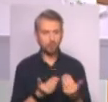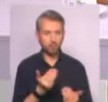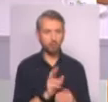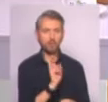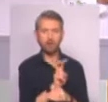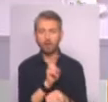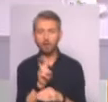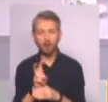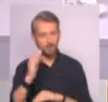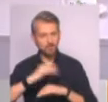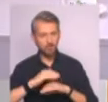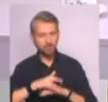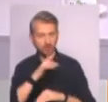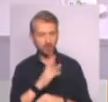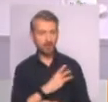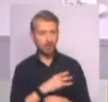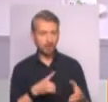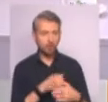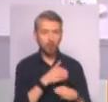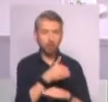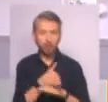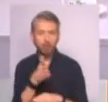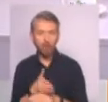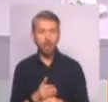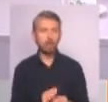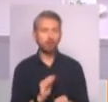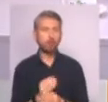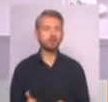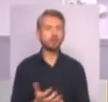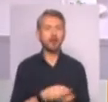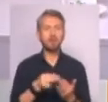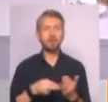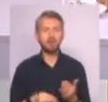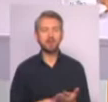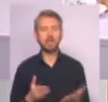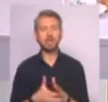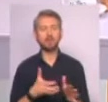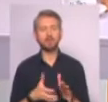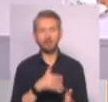сусідам вечірній час, ініціативна група, і дозбирає відповідні підписи, яких не вистачало під час